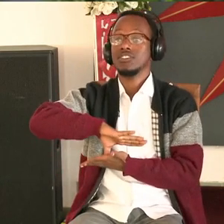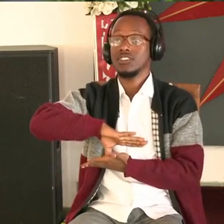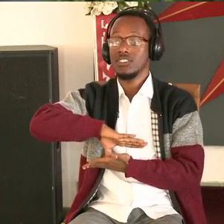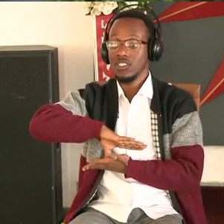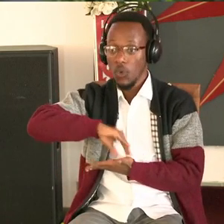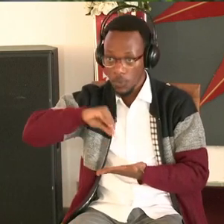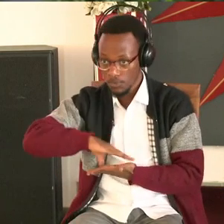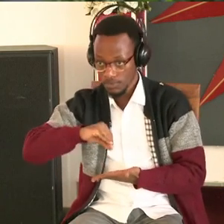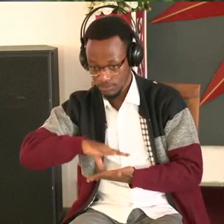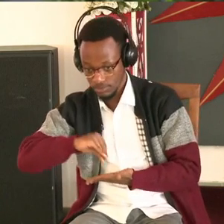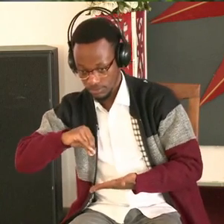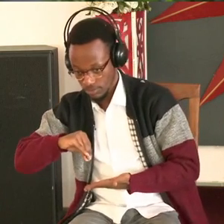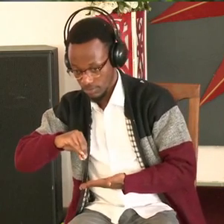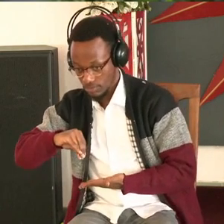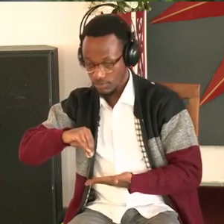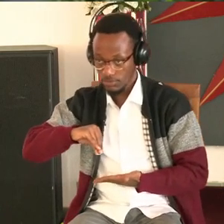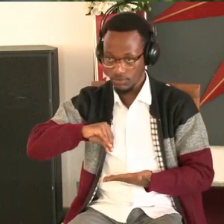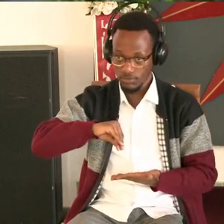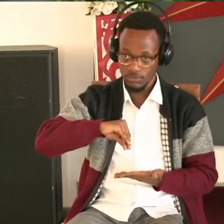Pendant exactement